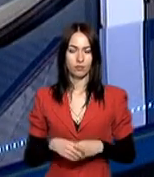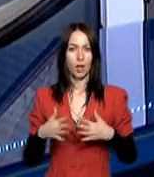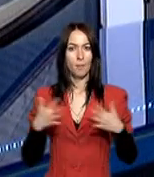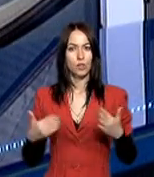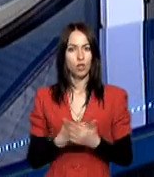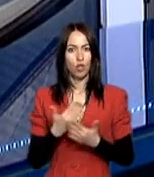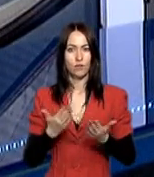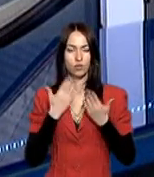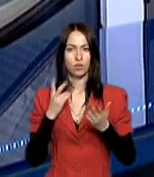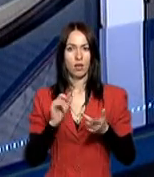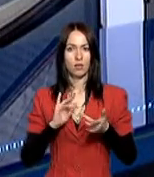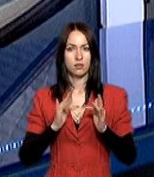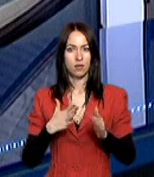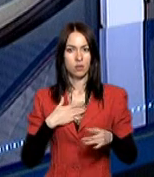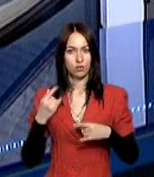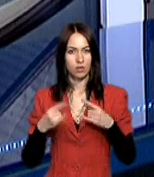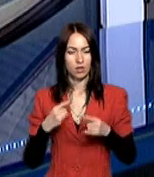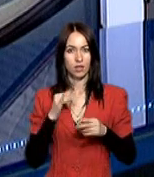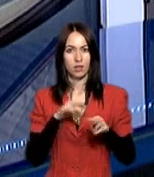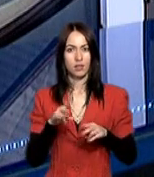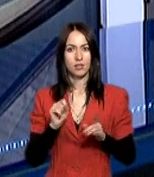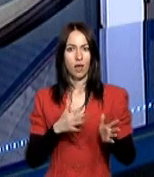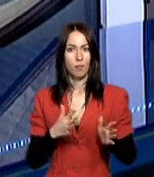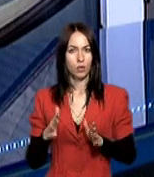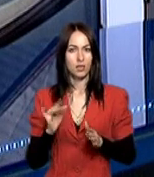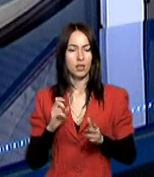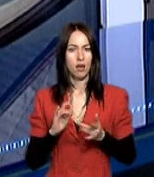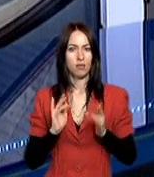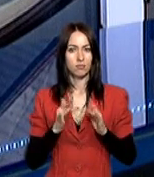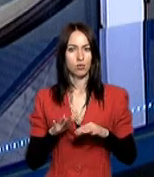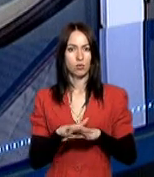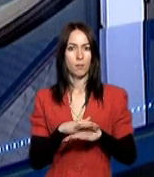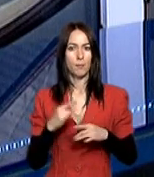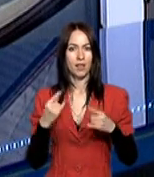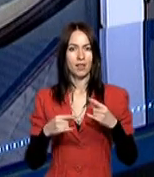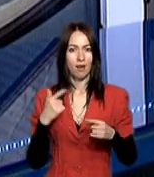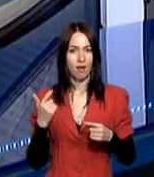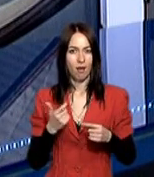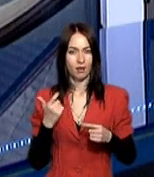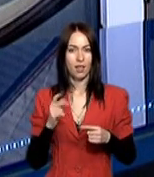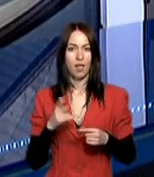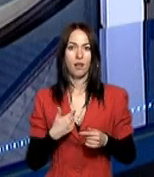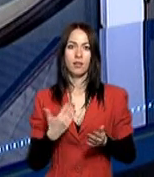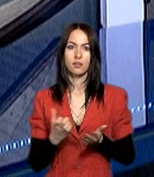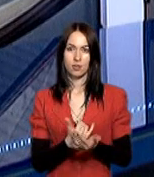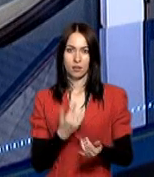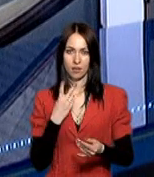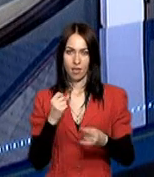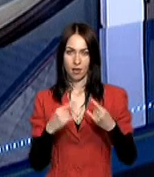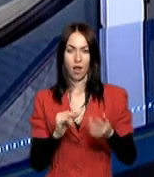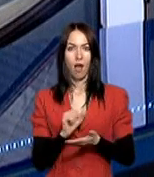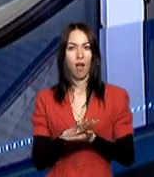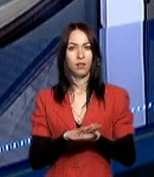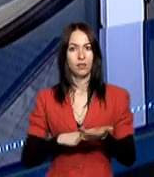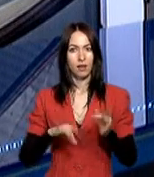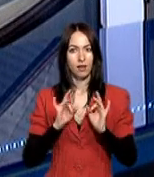Більше новин читайте на сайті Суспільне медіа, стежте за подіями і на сторінках Суспільне Харків у соцмережах, як не знайти зараз на екрані. Ну а далі